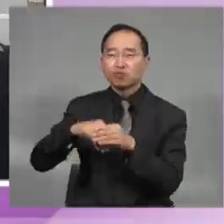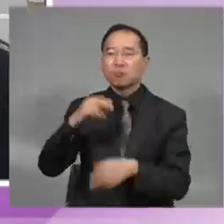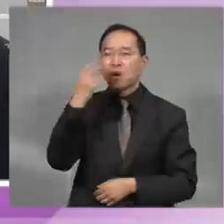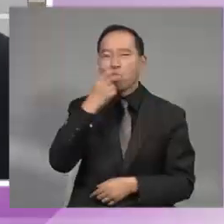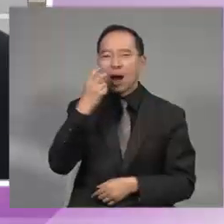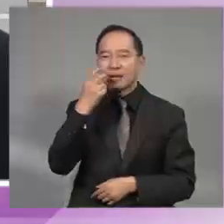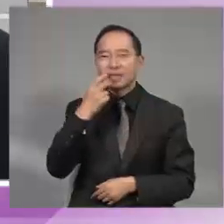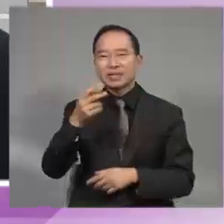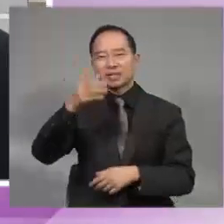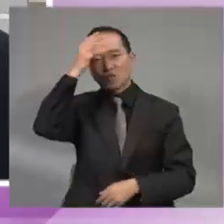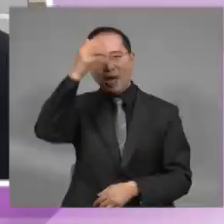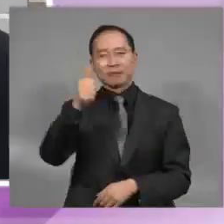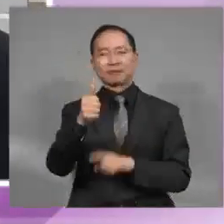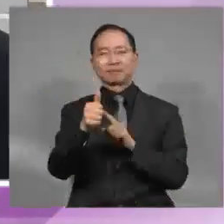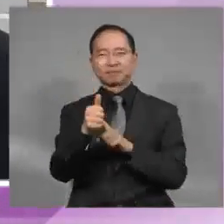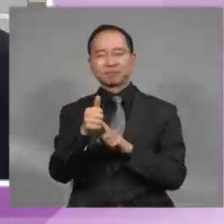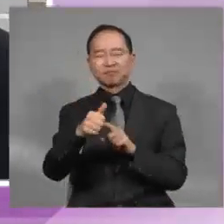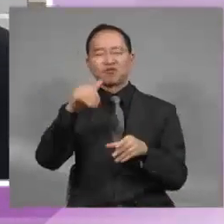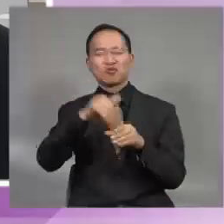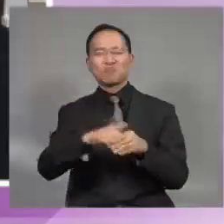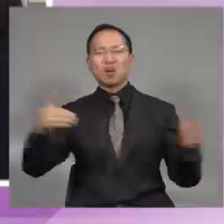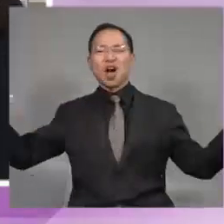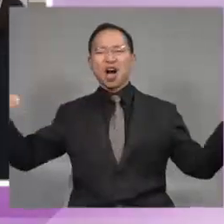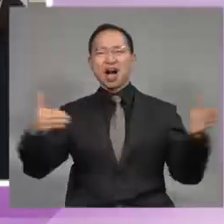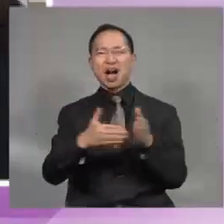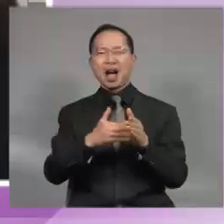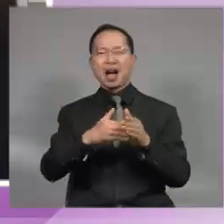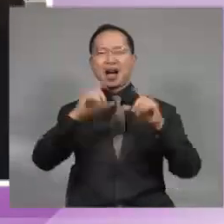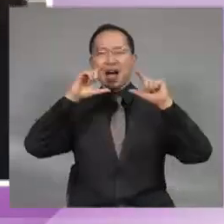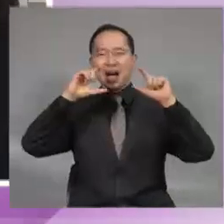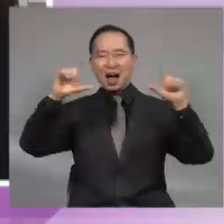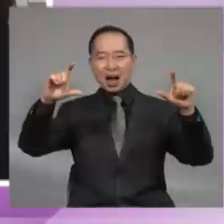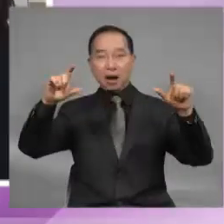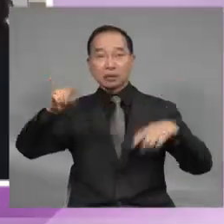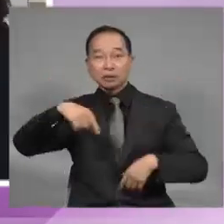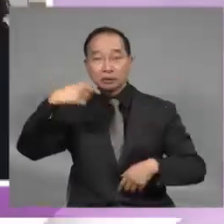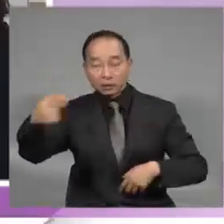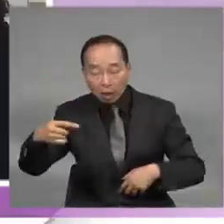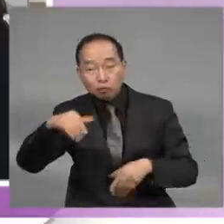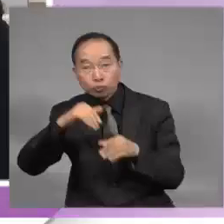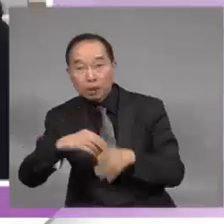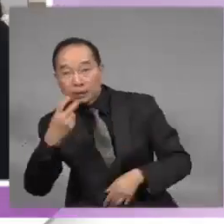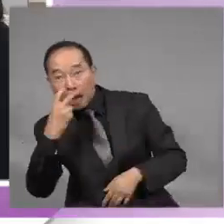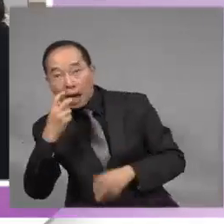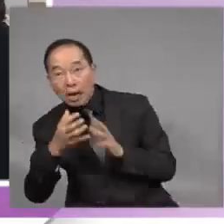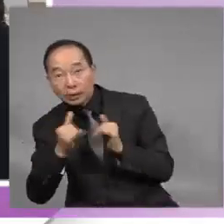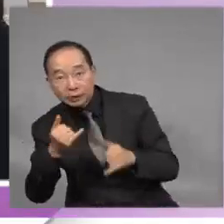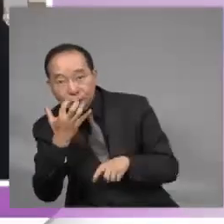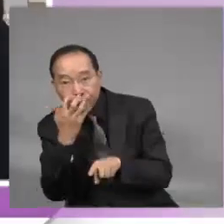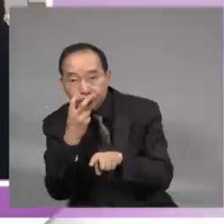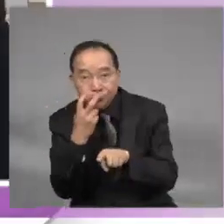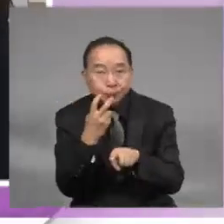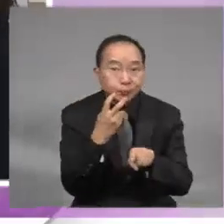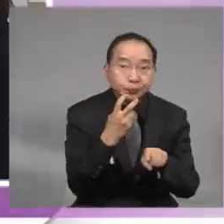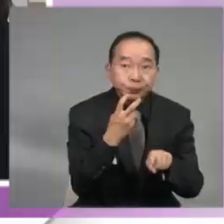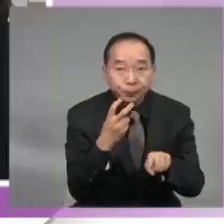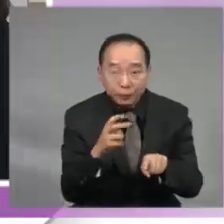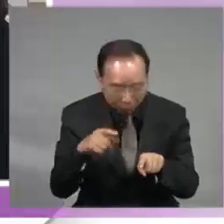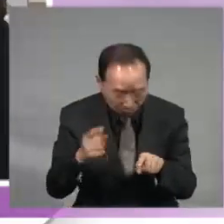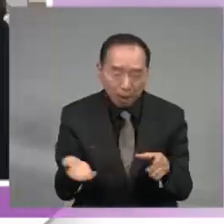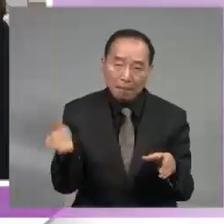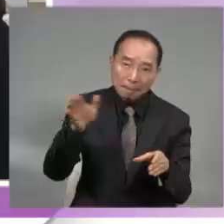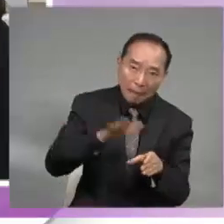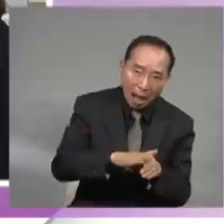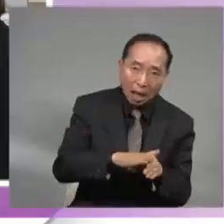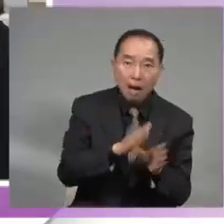투표 마감을 선언해야 하고요. 네. 그 이후에 이제 투표 참관인이 철저하게 참관하는 가운데 투표 마감 절차가 하나씩 진행됩니다. 투표